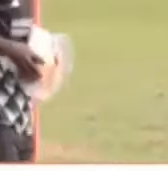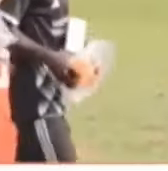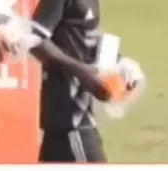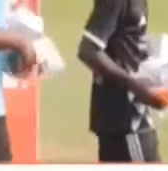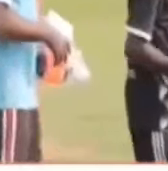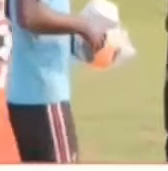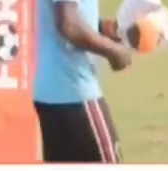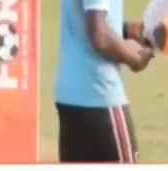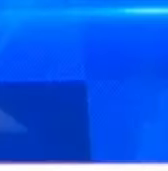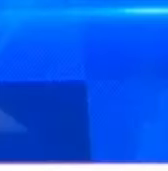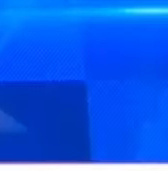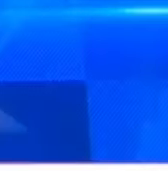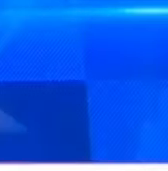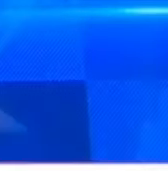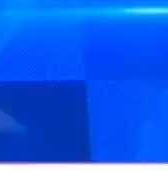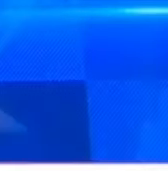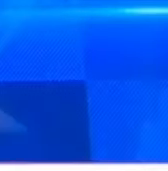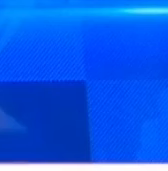eby'enjawulo.